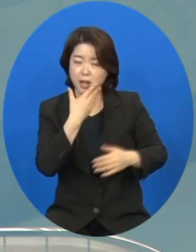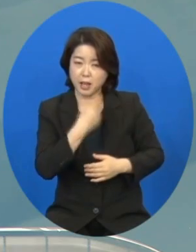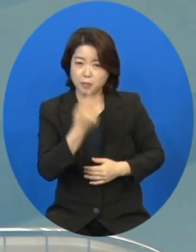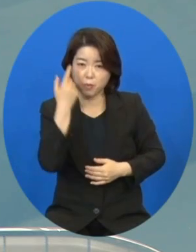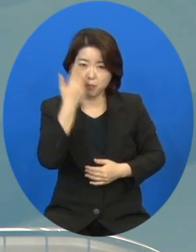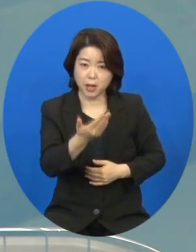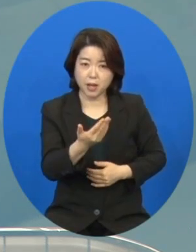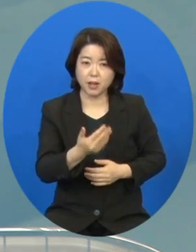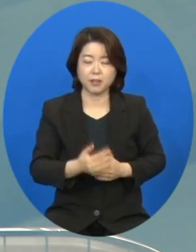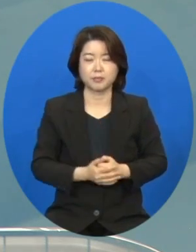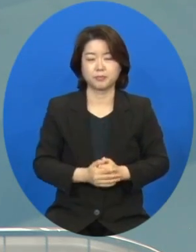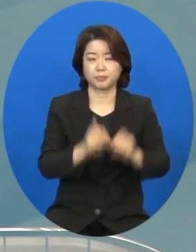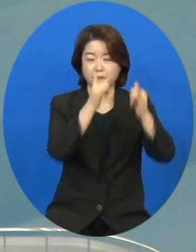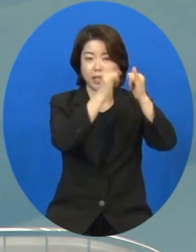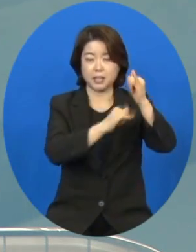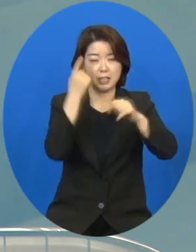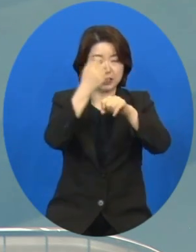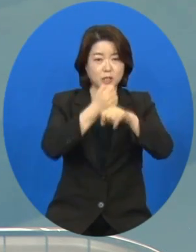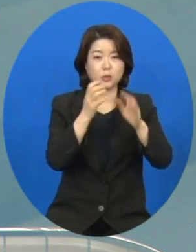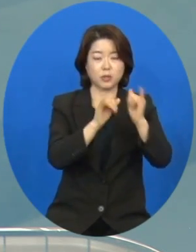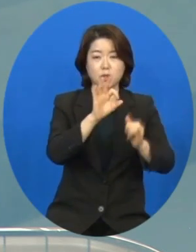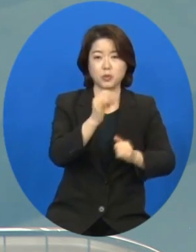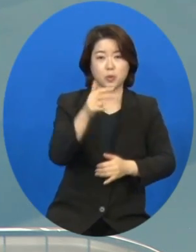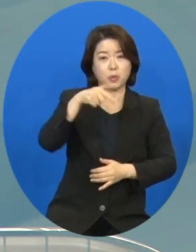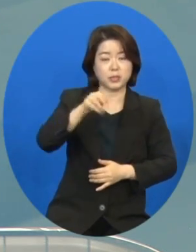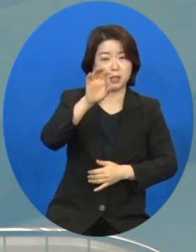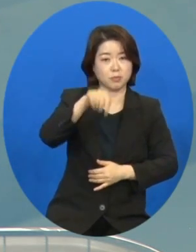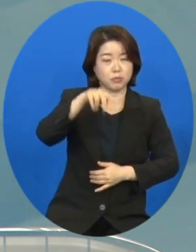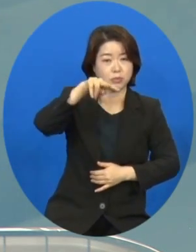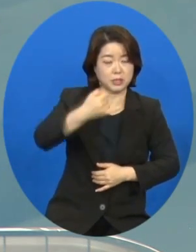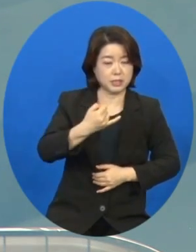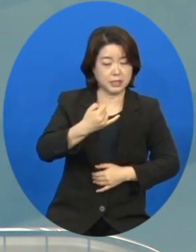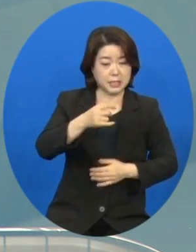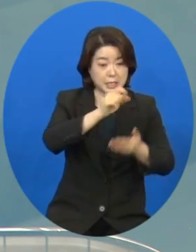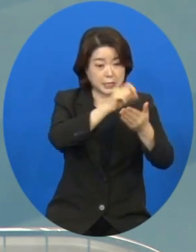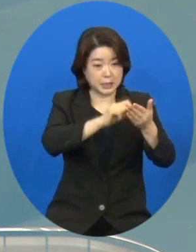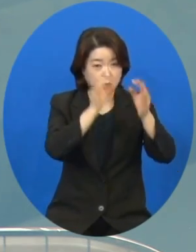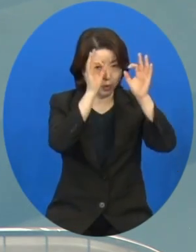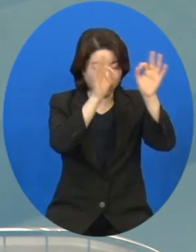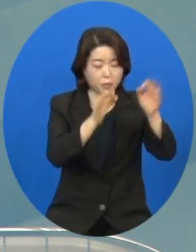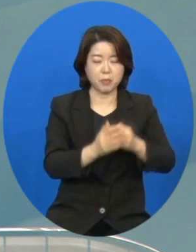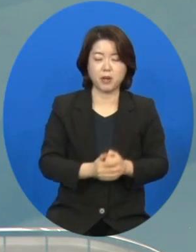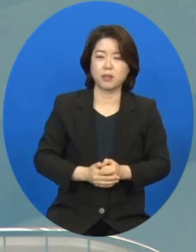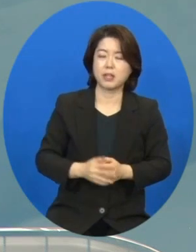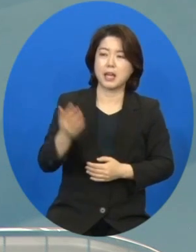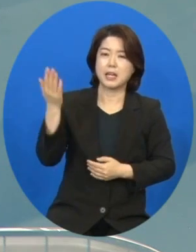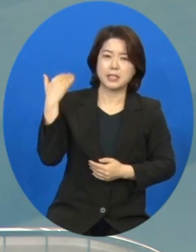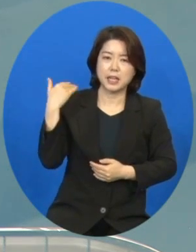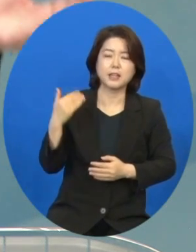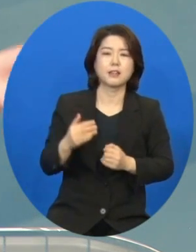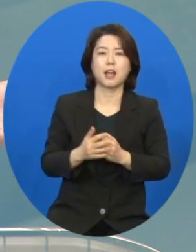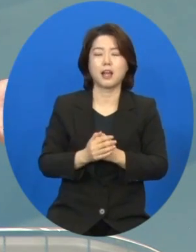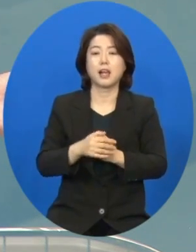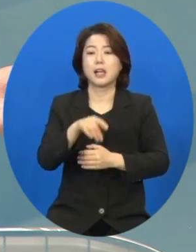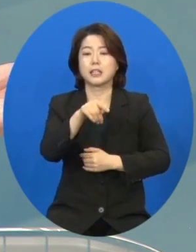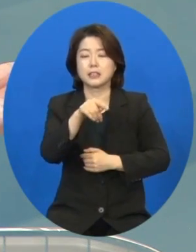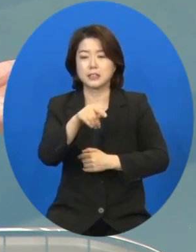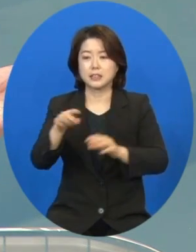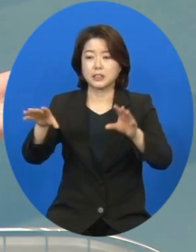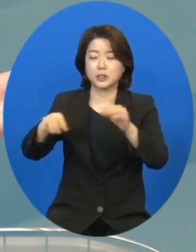역사가 요세푸스의 기록에 의하면 그는 몇 년 안 되어 사실 그 총독의